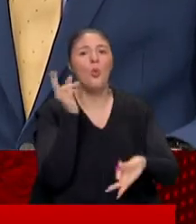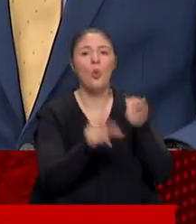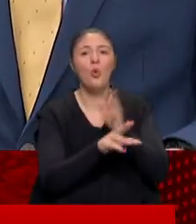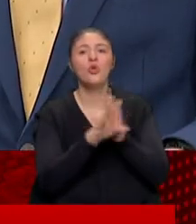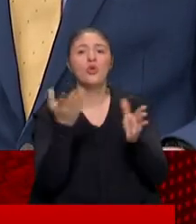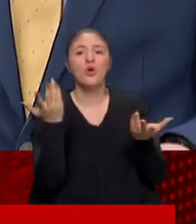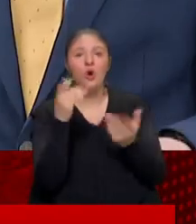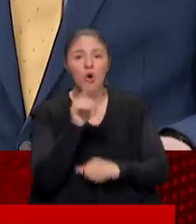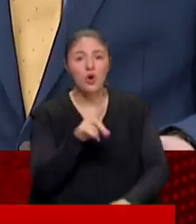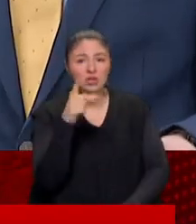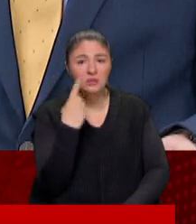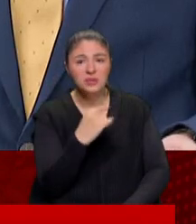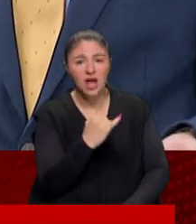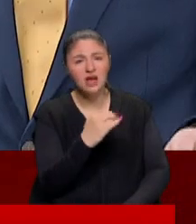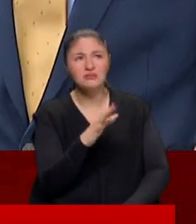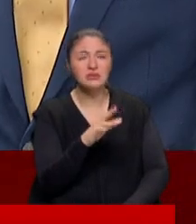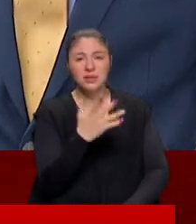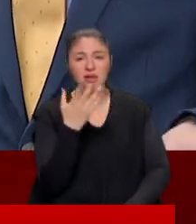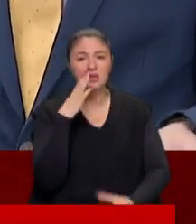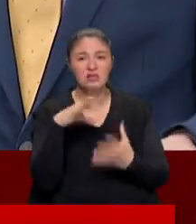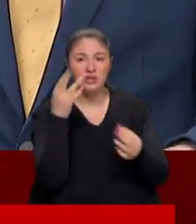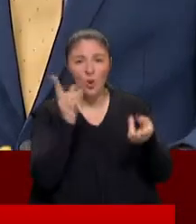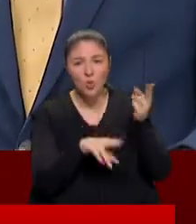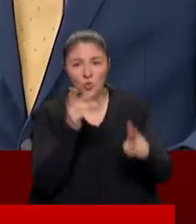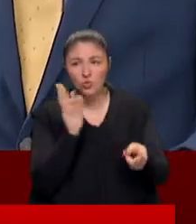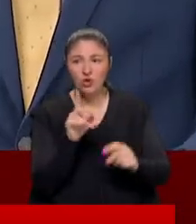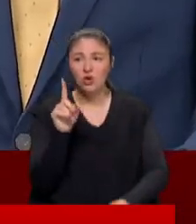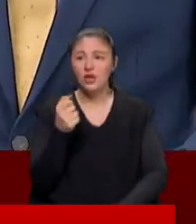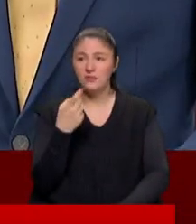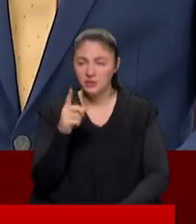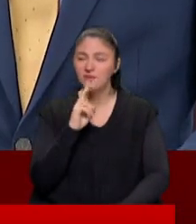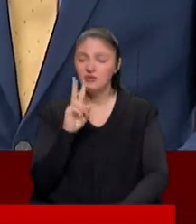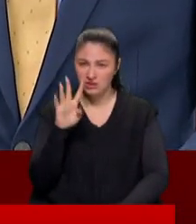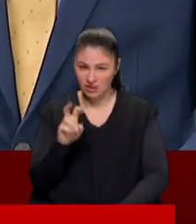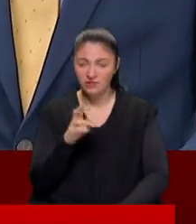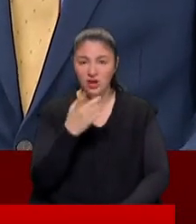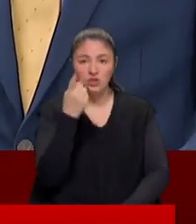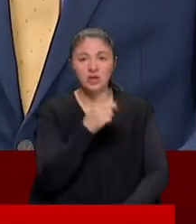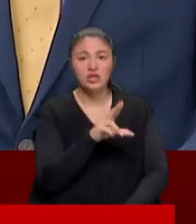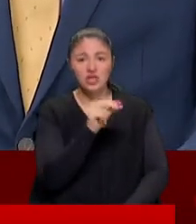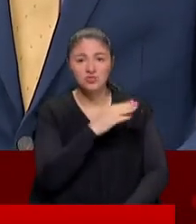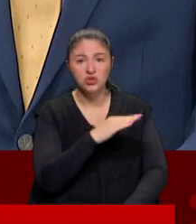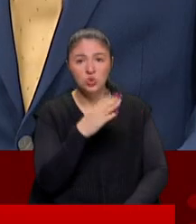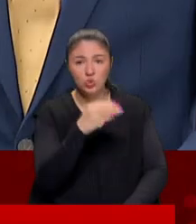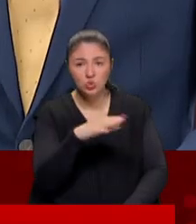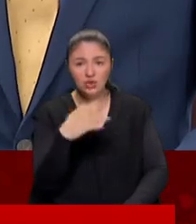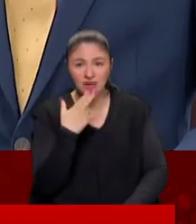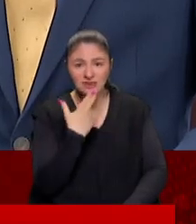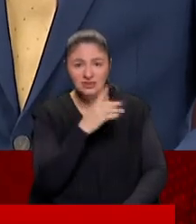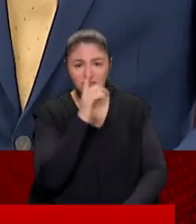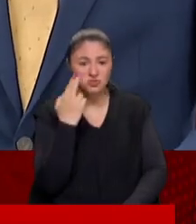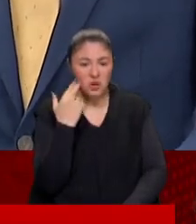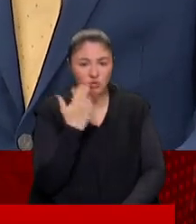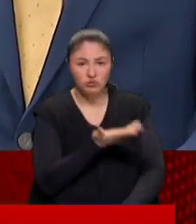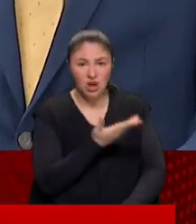öldürüldü. Yaklaşık 17 bin insan öldürüldü orada. 16.248. Ve %70'i de çocuklar, kadınlar,